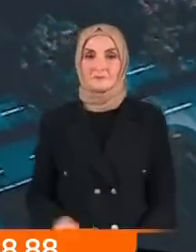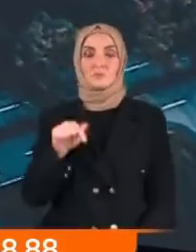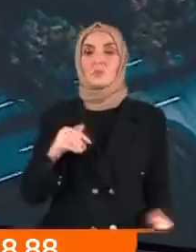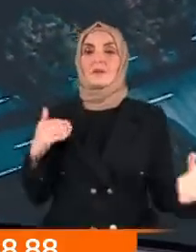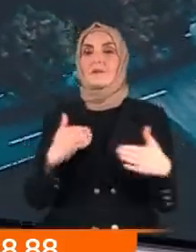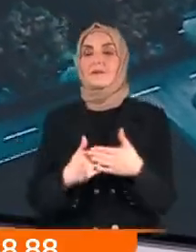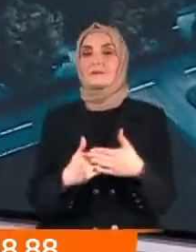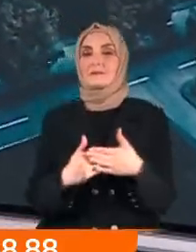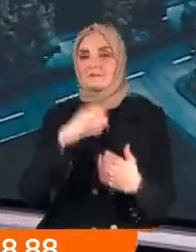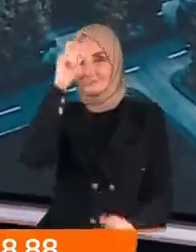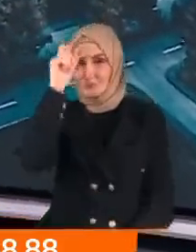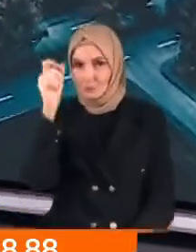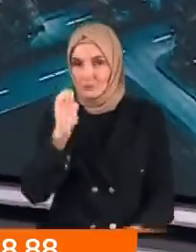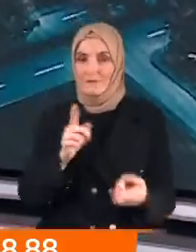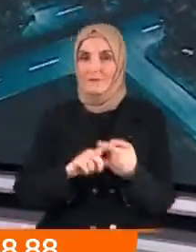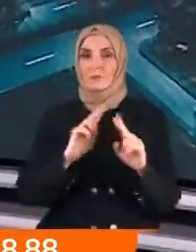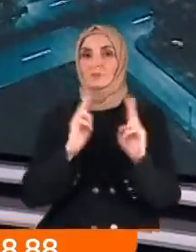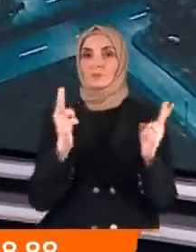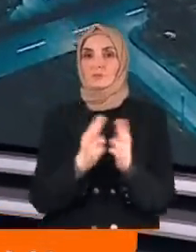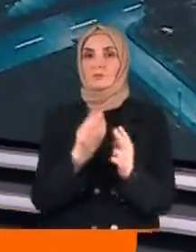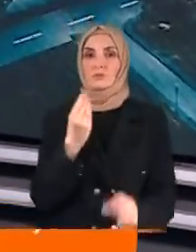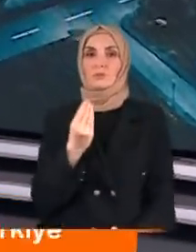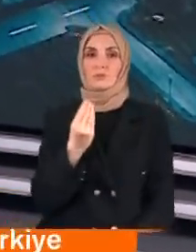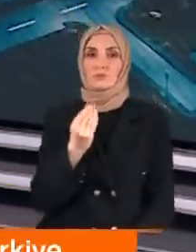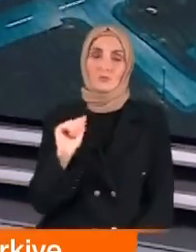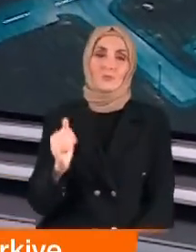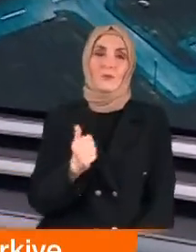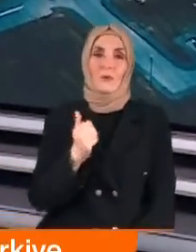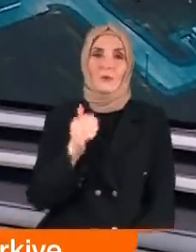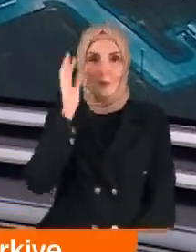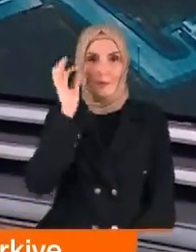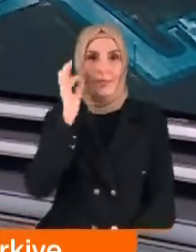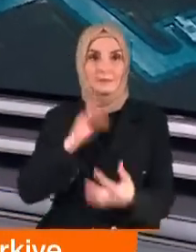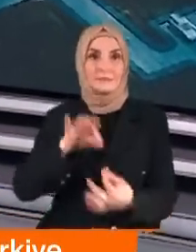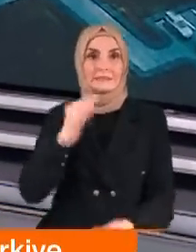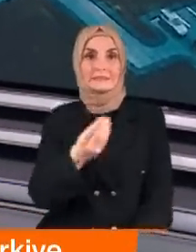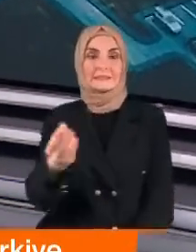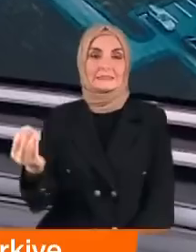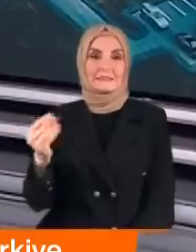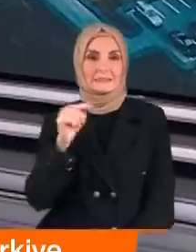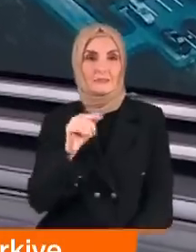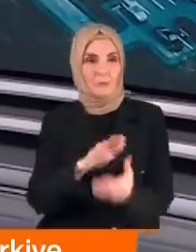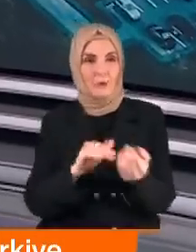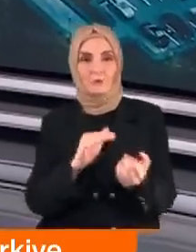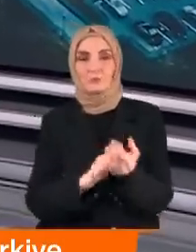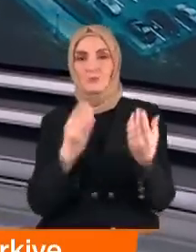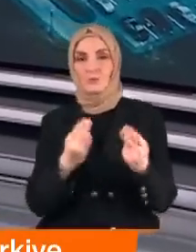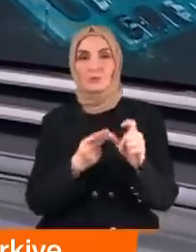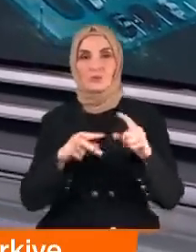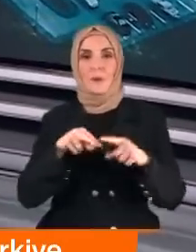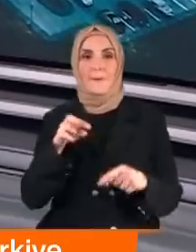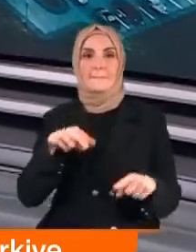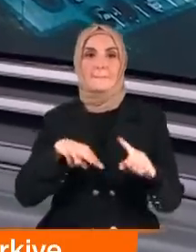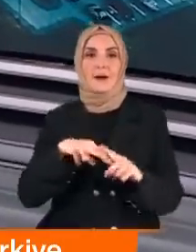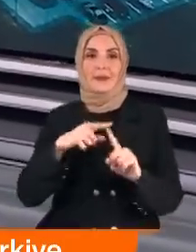Bugüne dek hem Türkiye'ye hem de dünyaya çok değerli bilim insanları kazandırdı Çapa Tıp Fakültesi. Dev sağlık üssü hastalığı